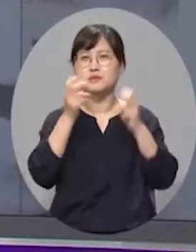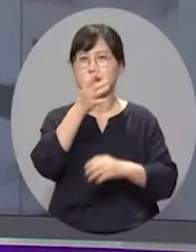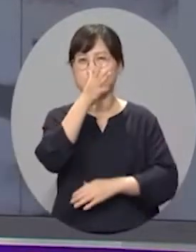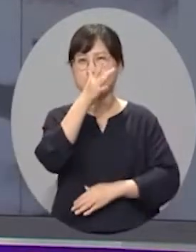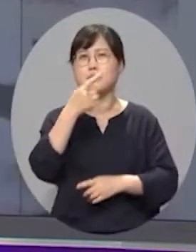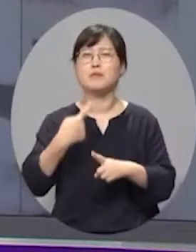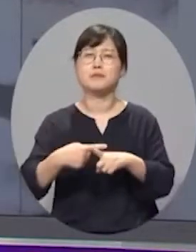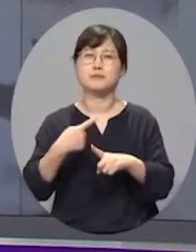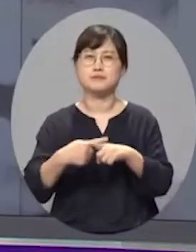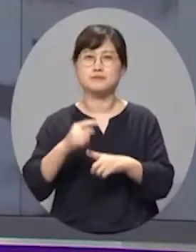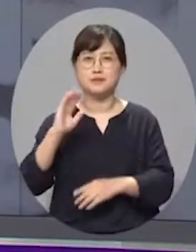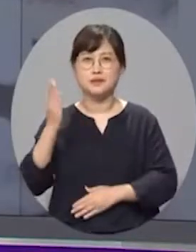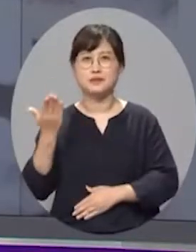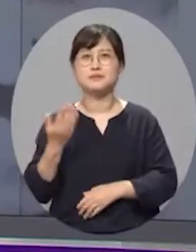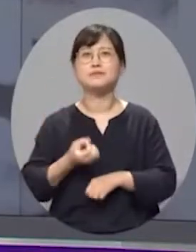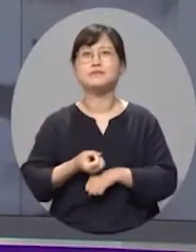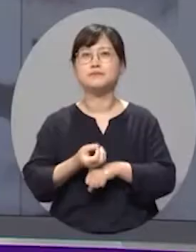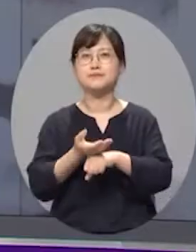허현우 기자입니다.